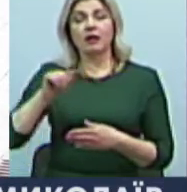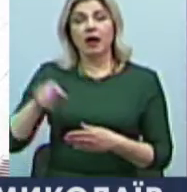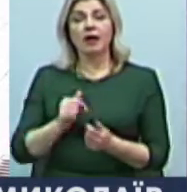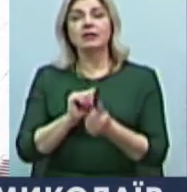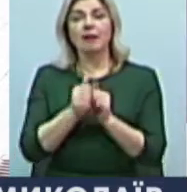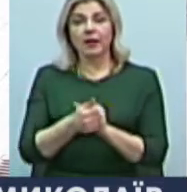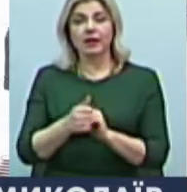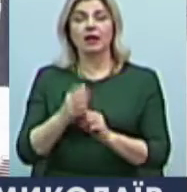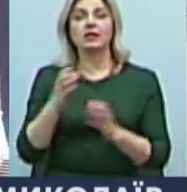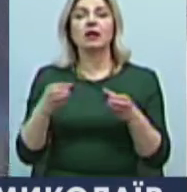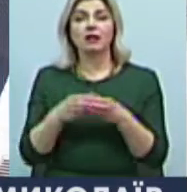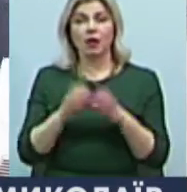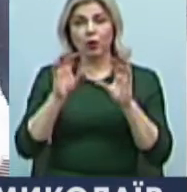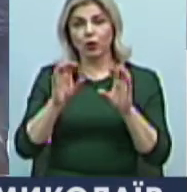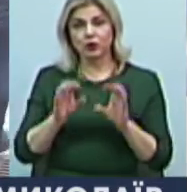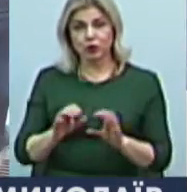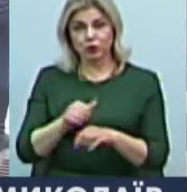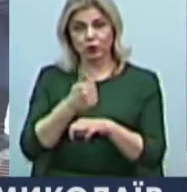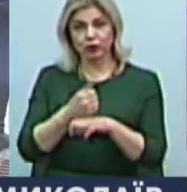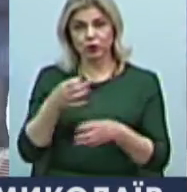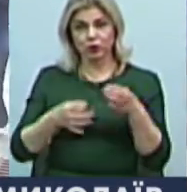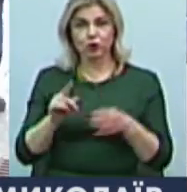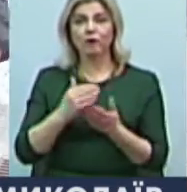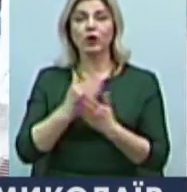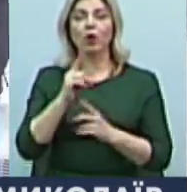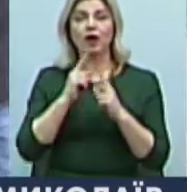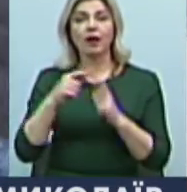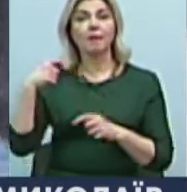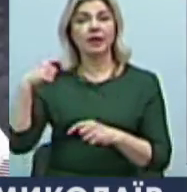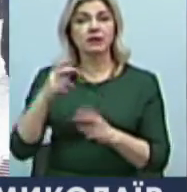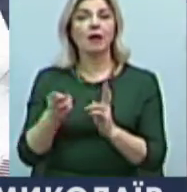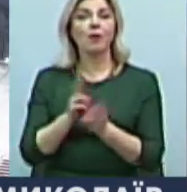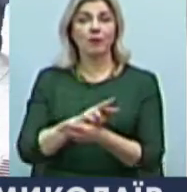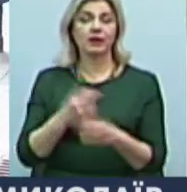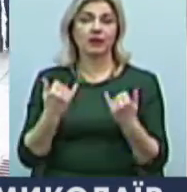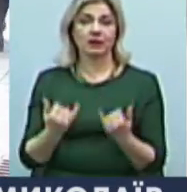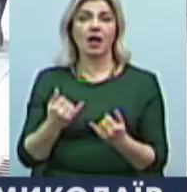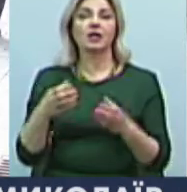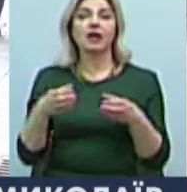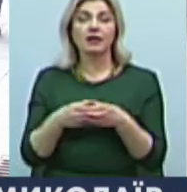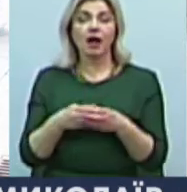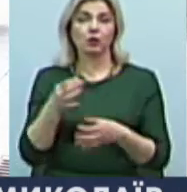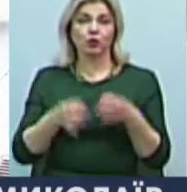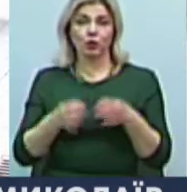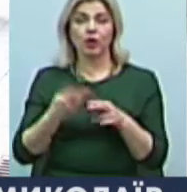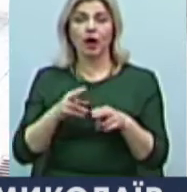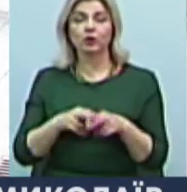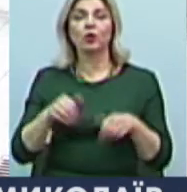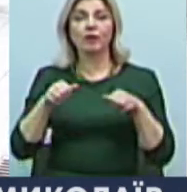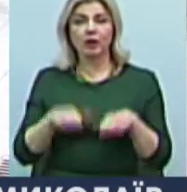складу Конституційного суду, щоб Верховна Рада, президент поміняли нинішній склад суду, який приймає